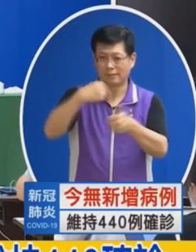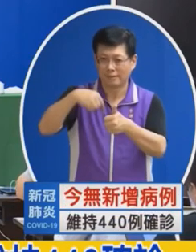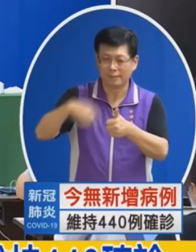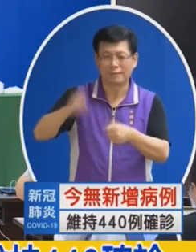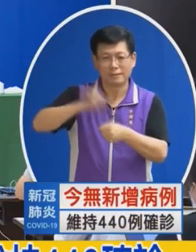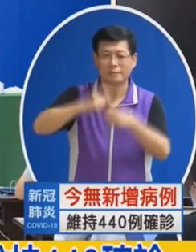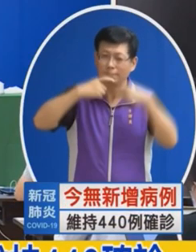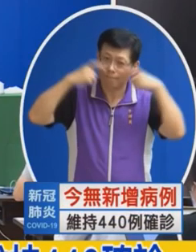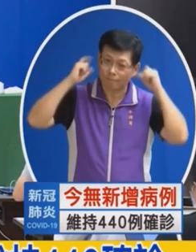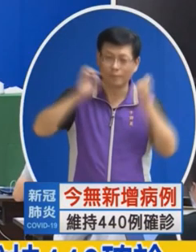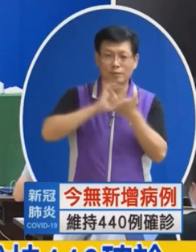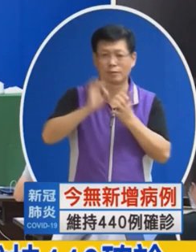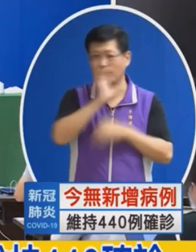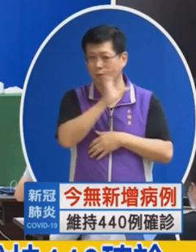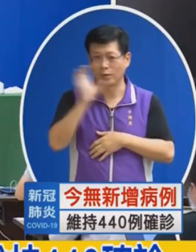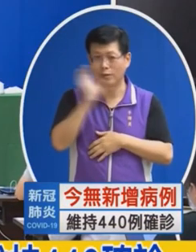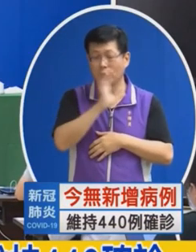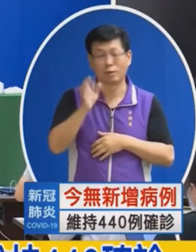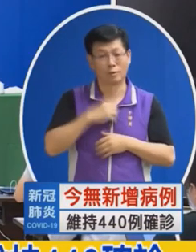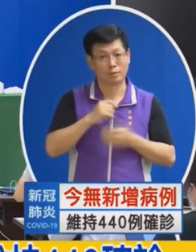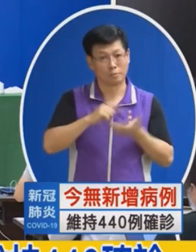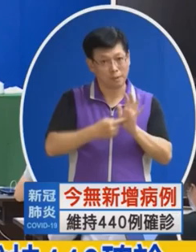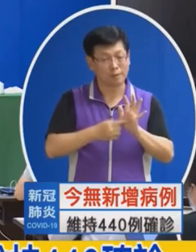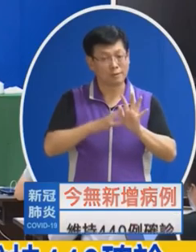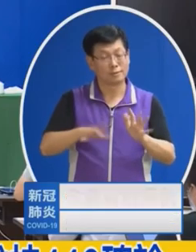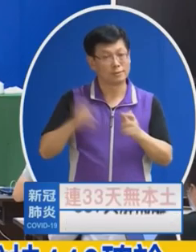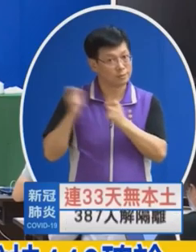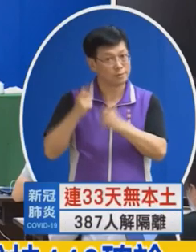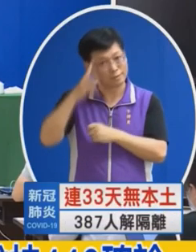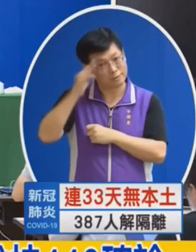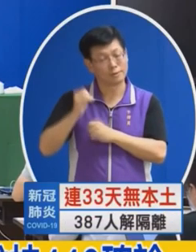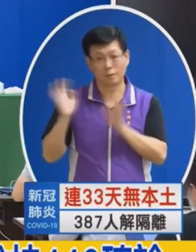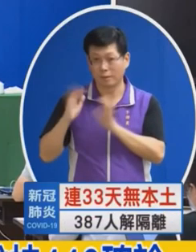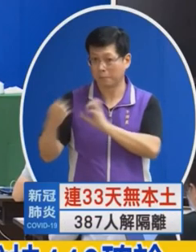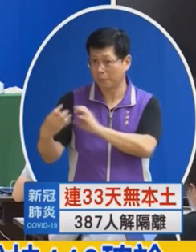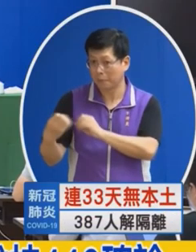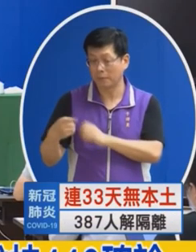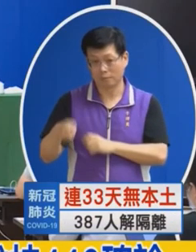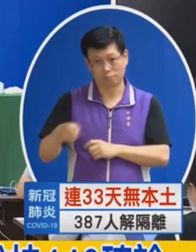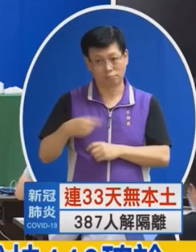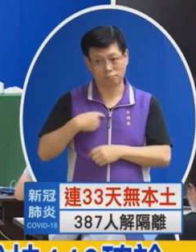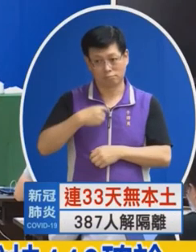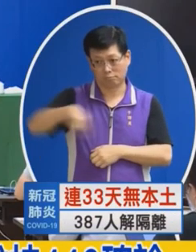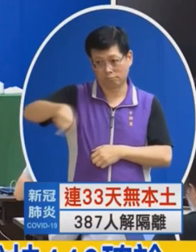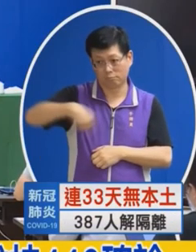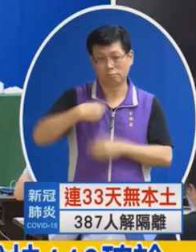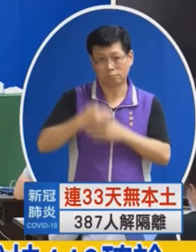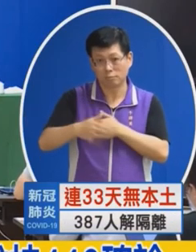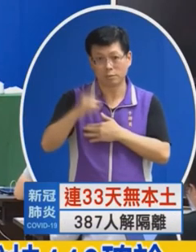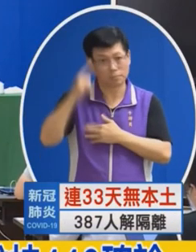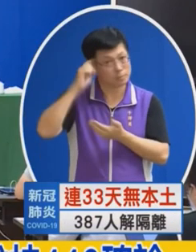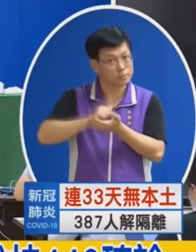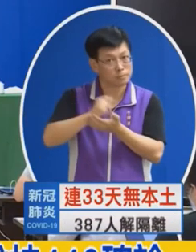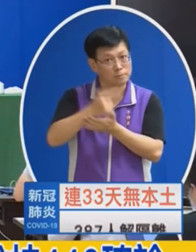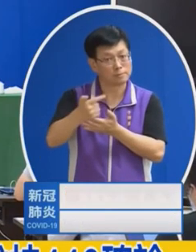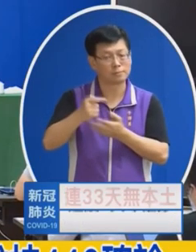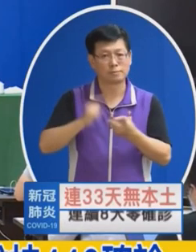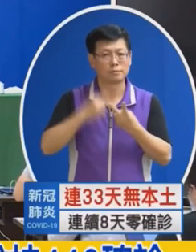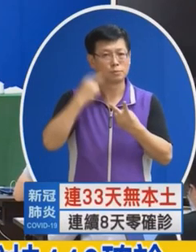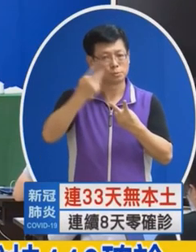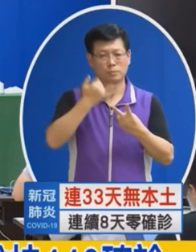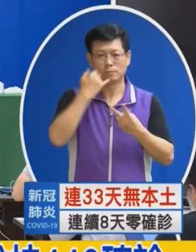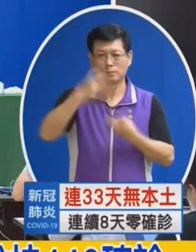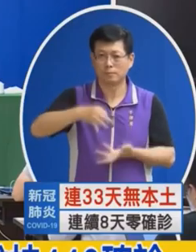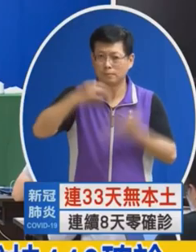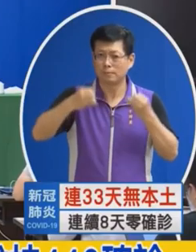朋友怎么戴口罩，用儿歌的方式呈现。部长这几天也有跟小朋友访谈，不晓得这过程当中你有没有特别有印象的，或者是觉得蛮